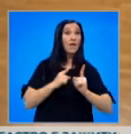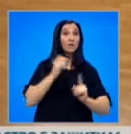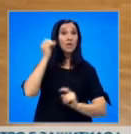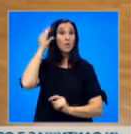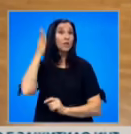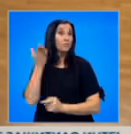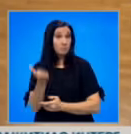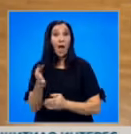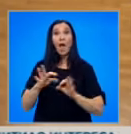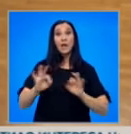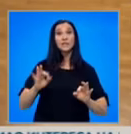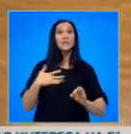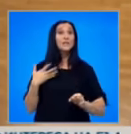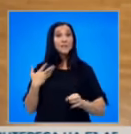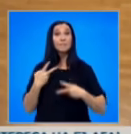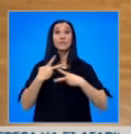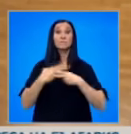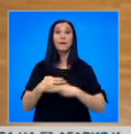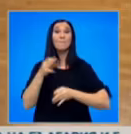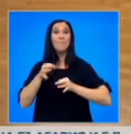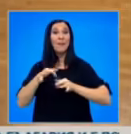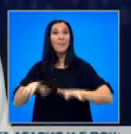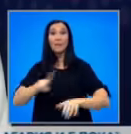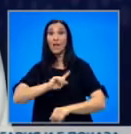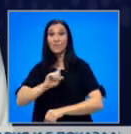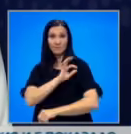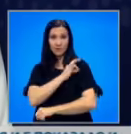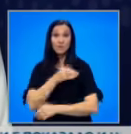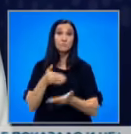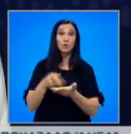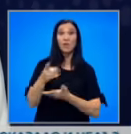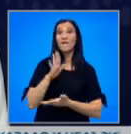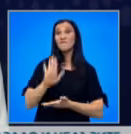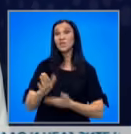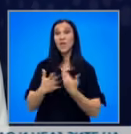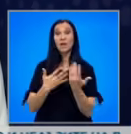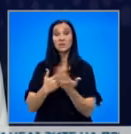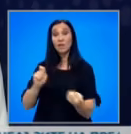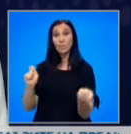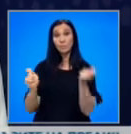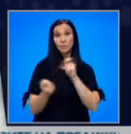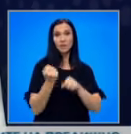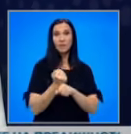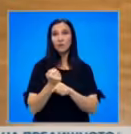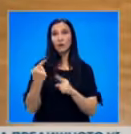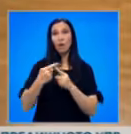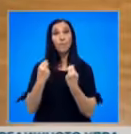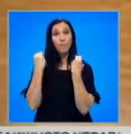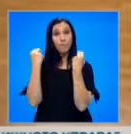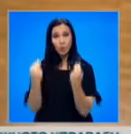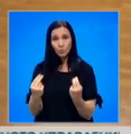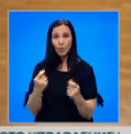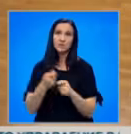ясна. Искаме да предотвратим пандемия на невакцинираните и ето защо във вашите ръце е да промените нещата към по-добро и